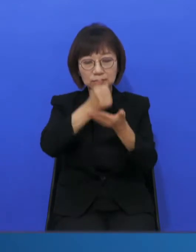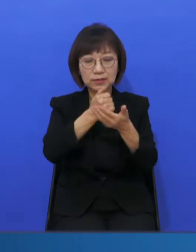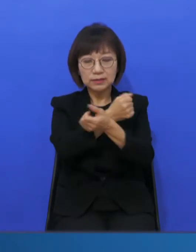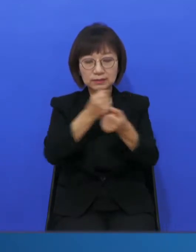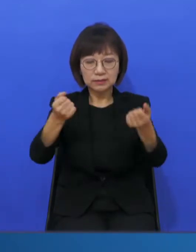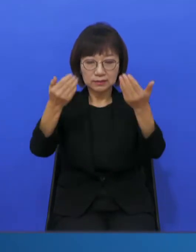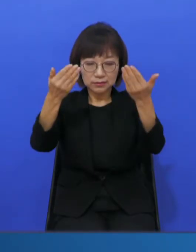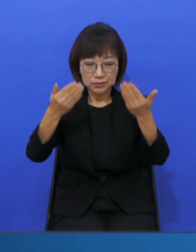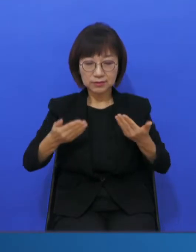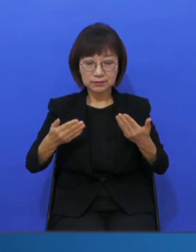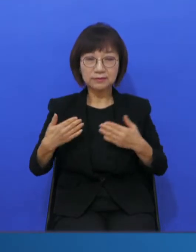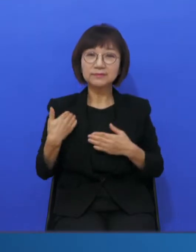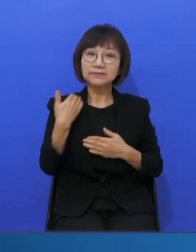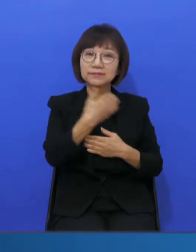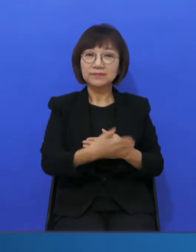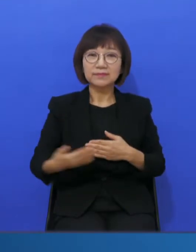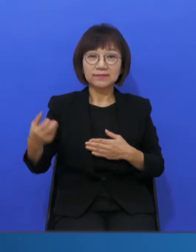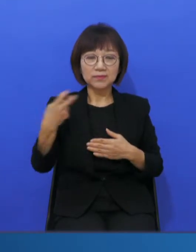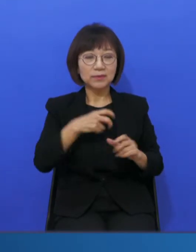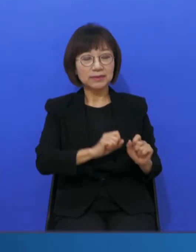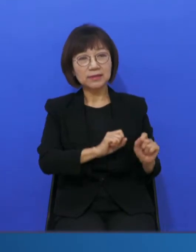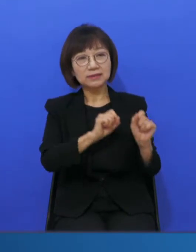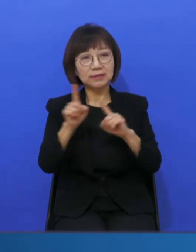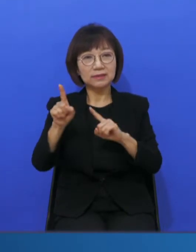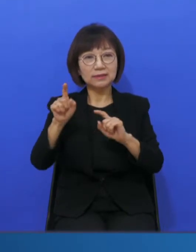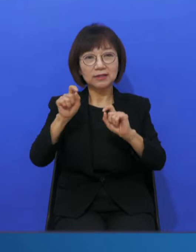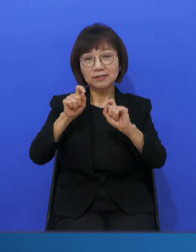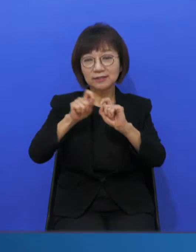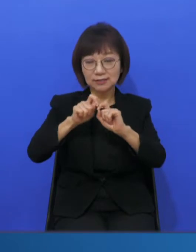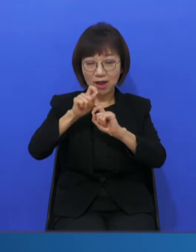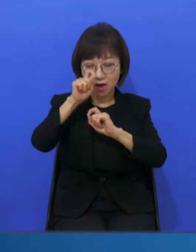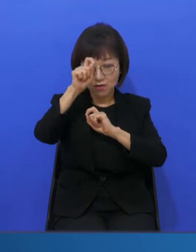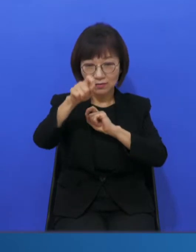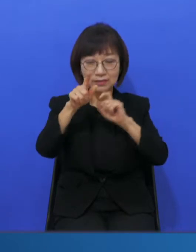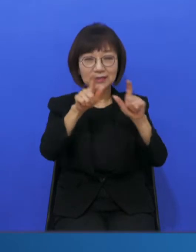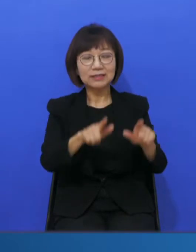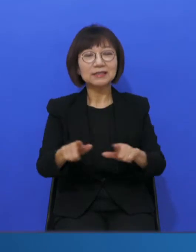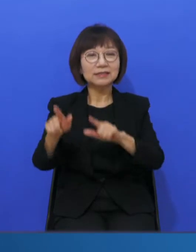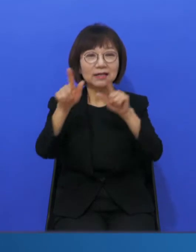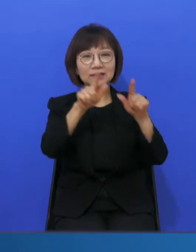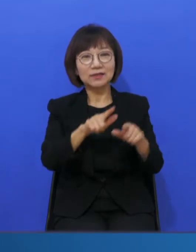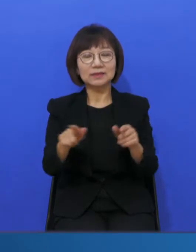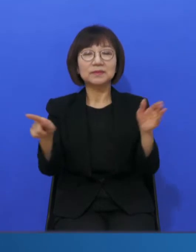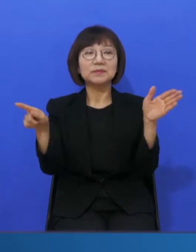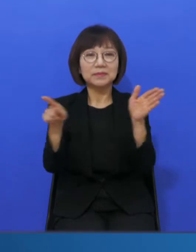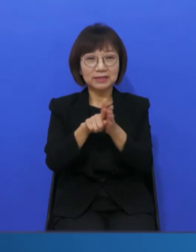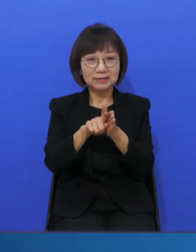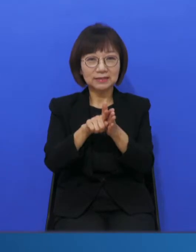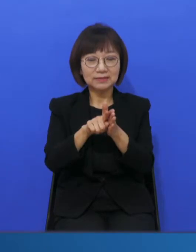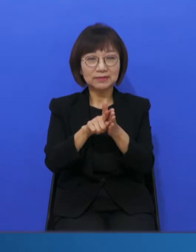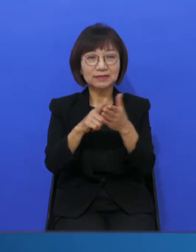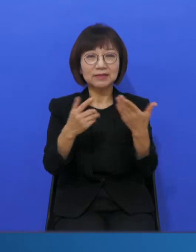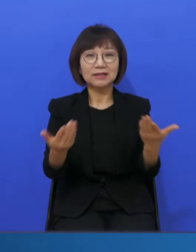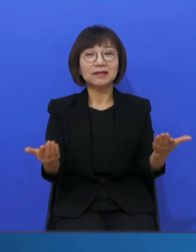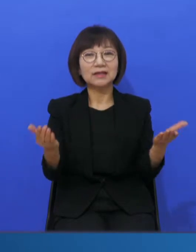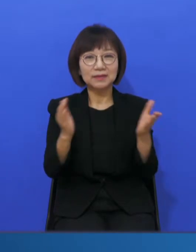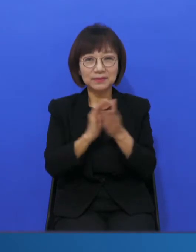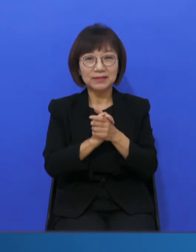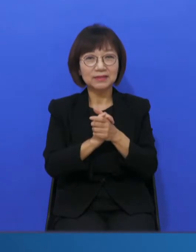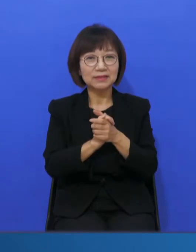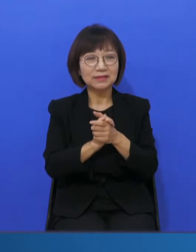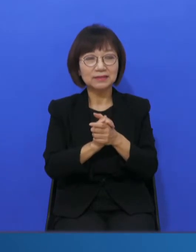것과 죄를 사여 주신 것과 몸이 다시 산 것과 영원히 사는 것을